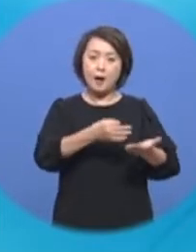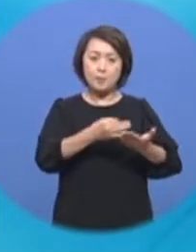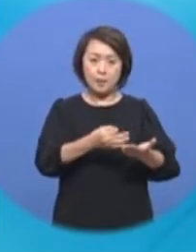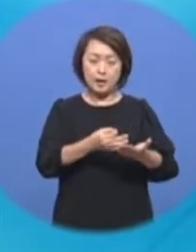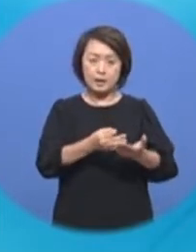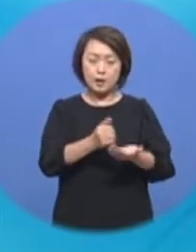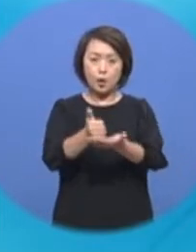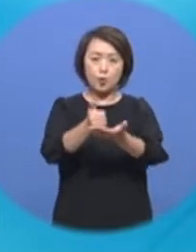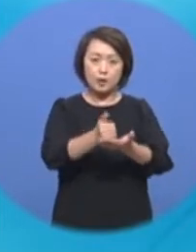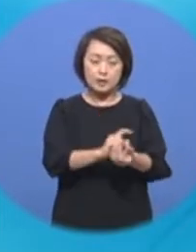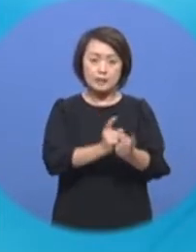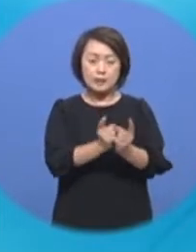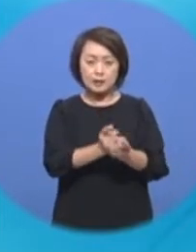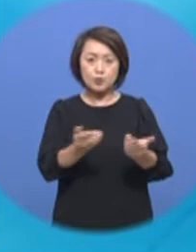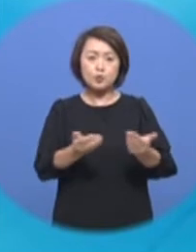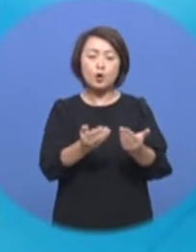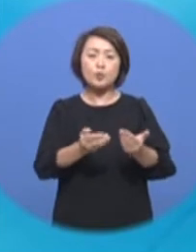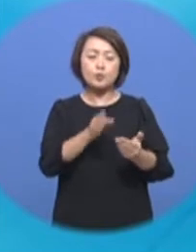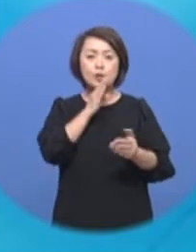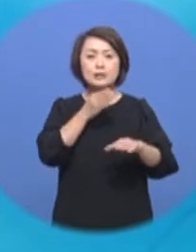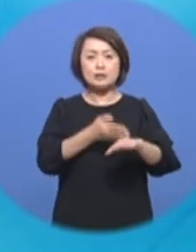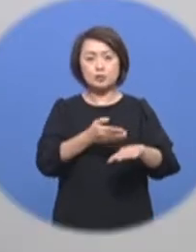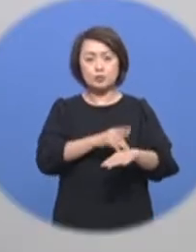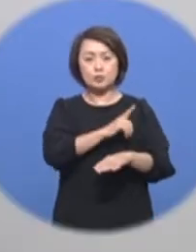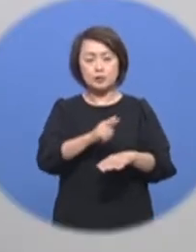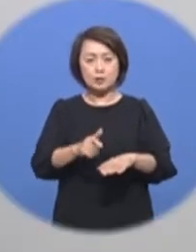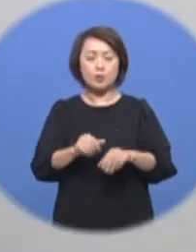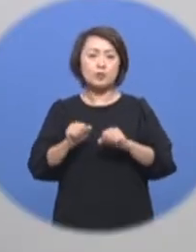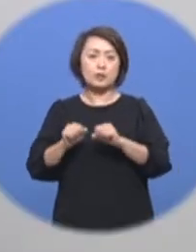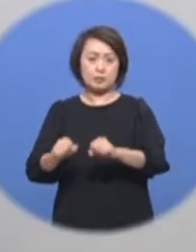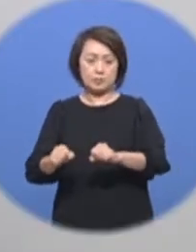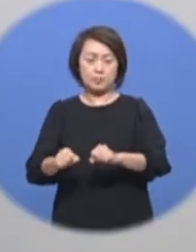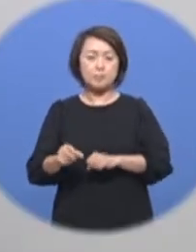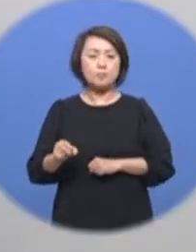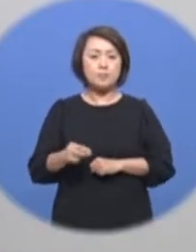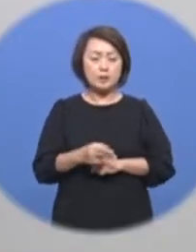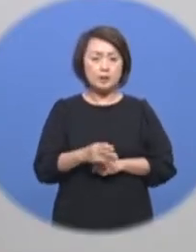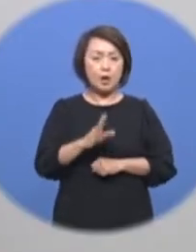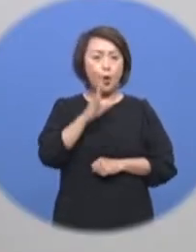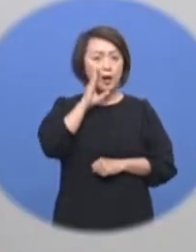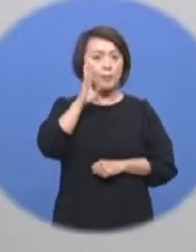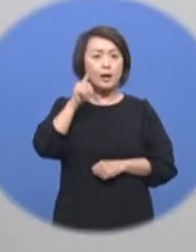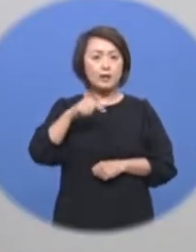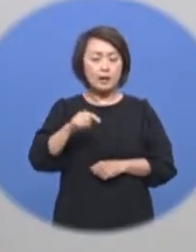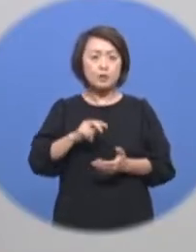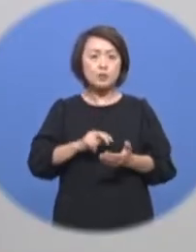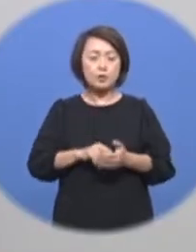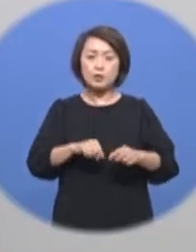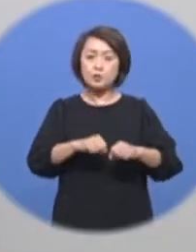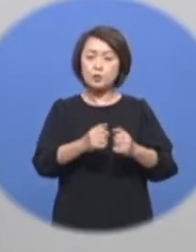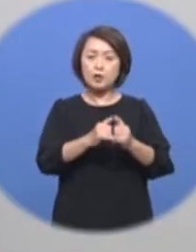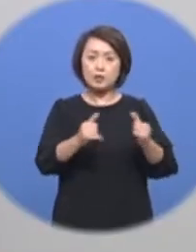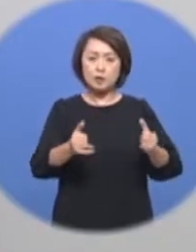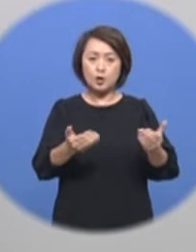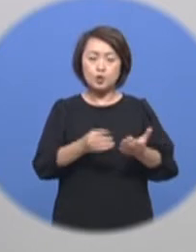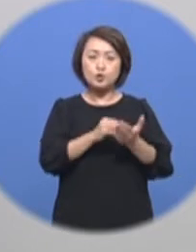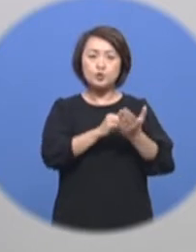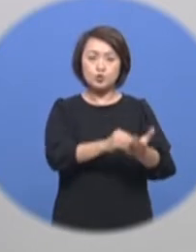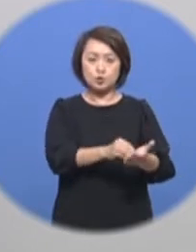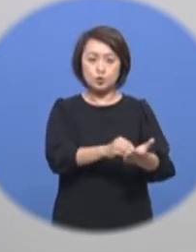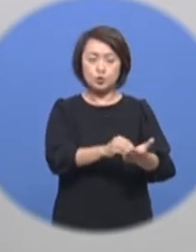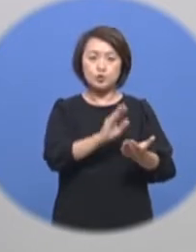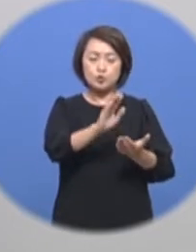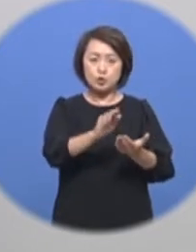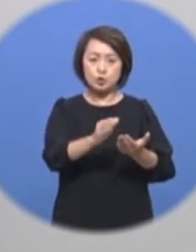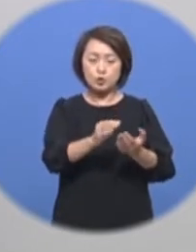習など職業訓練を実施しています。また県では障害者の就職やその